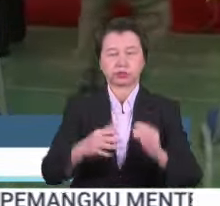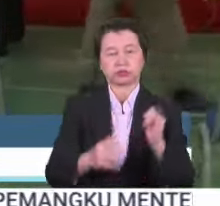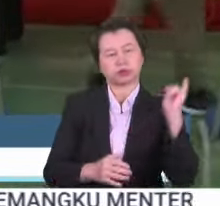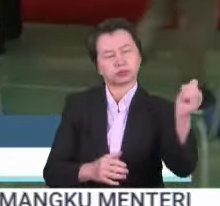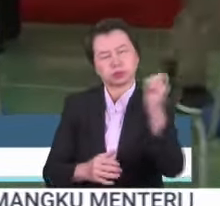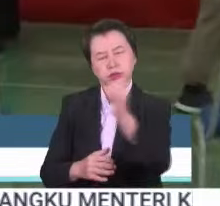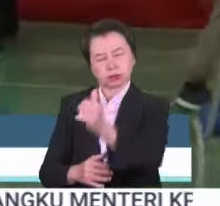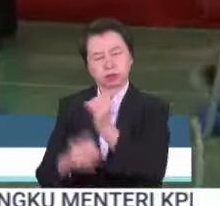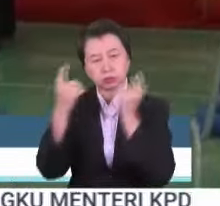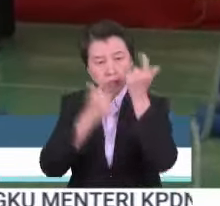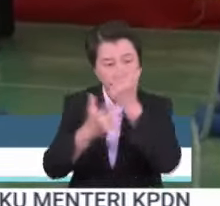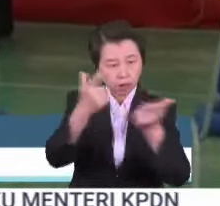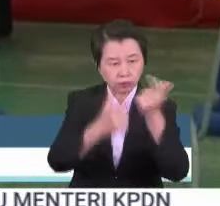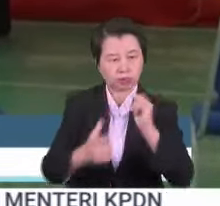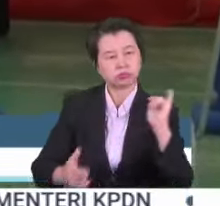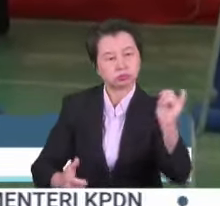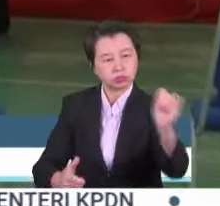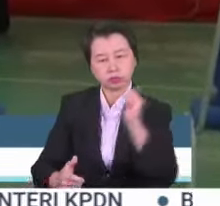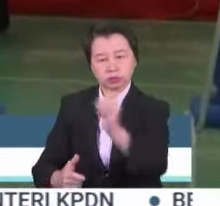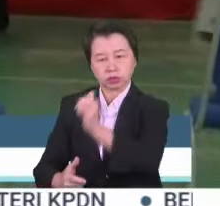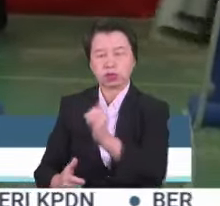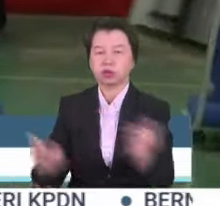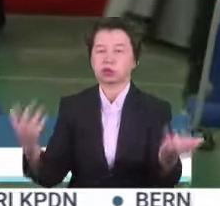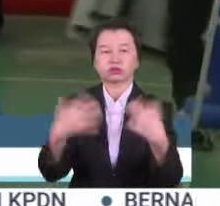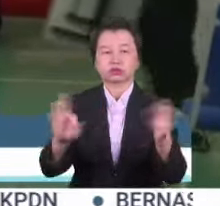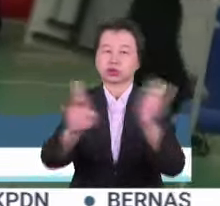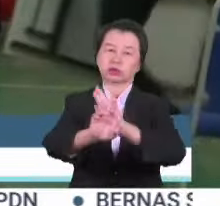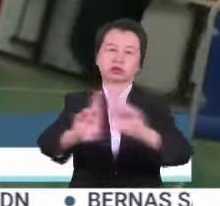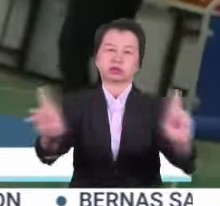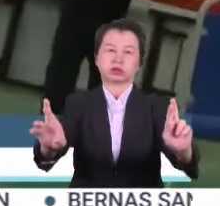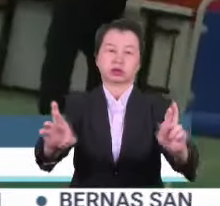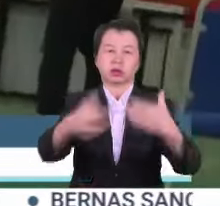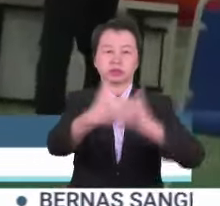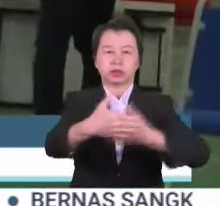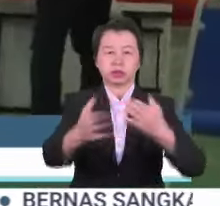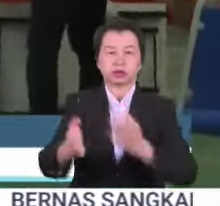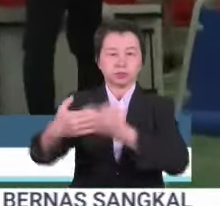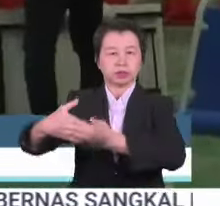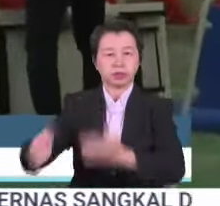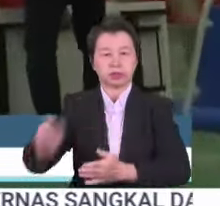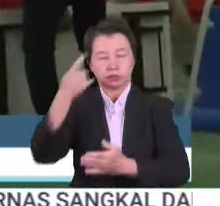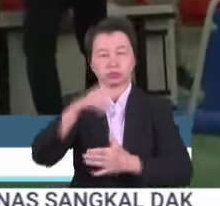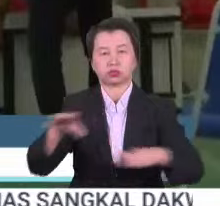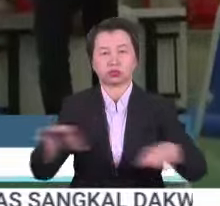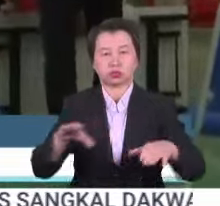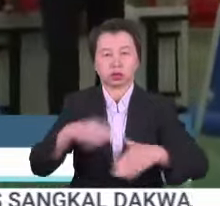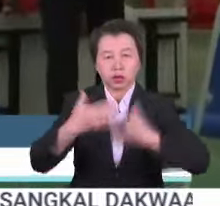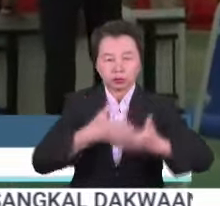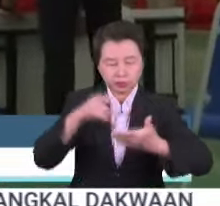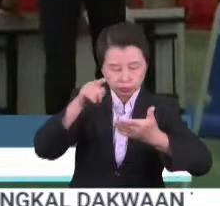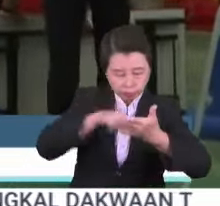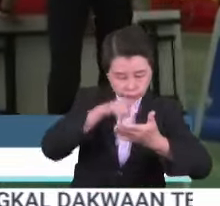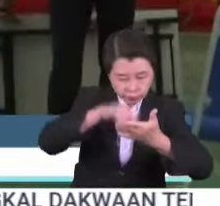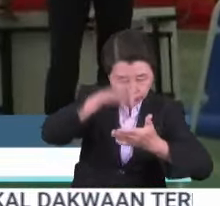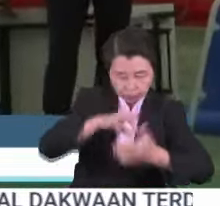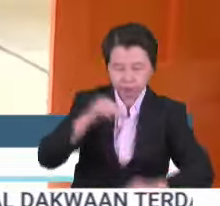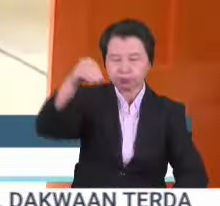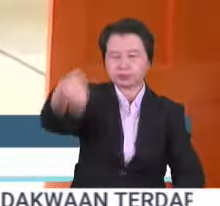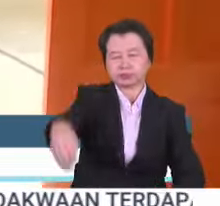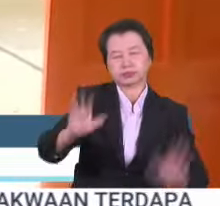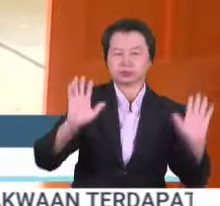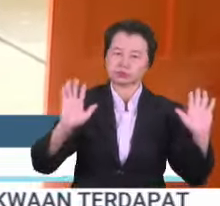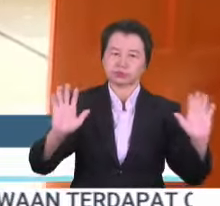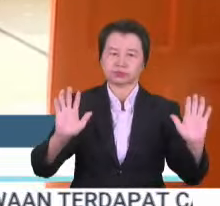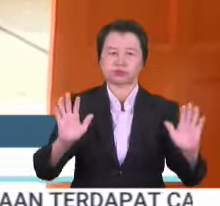lawatan dan kita telah siapkan bilik-bilik untuk dijalankan proses pengundian.